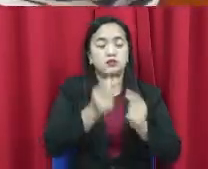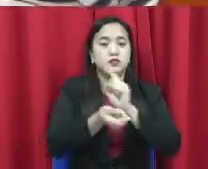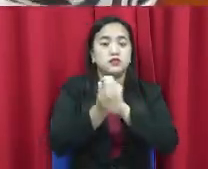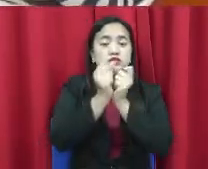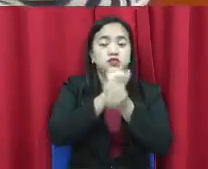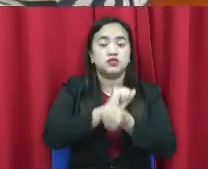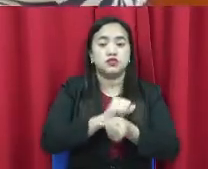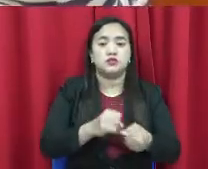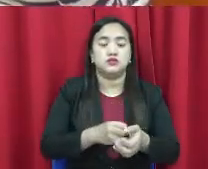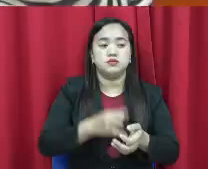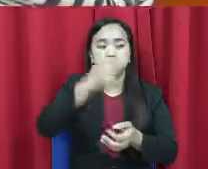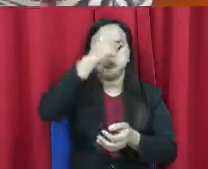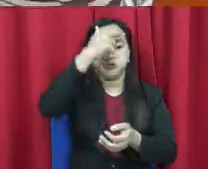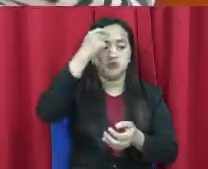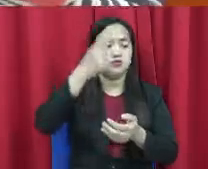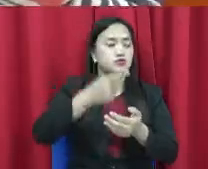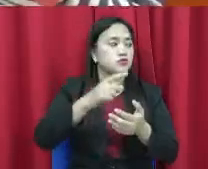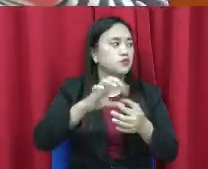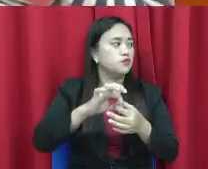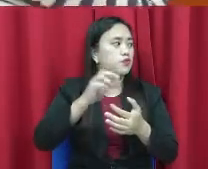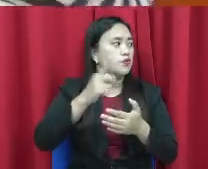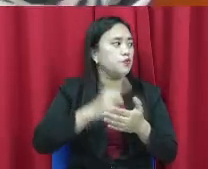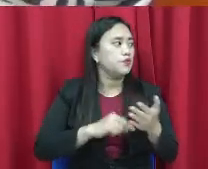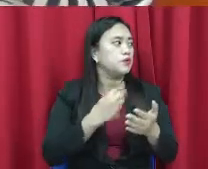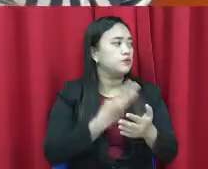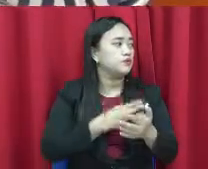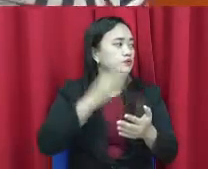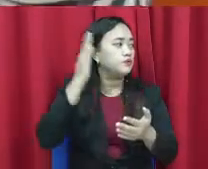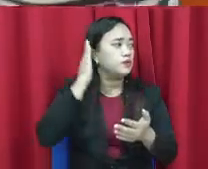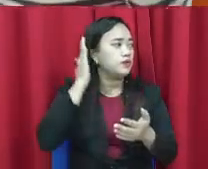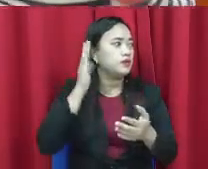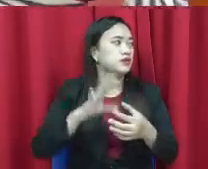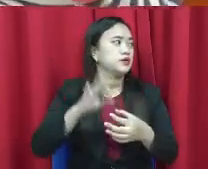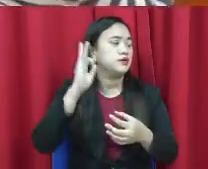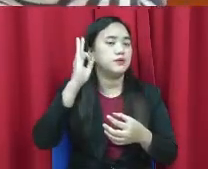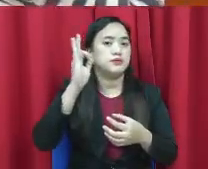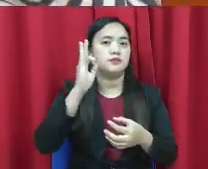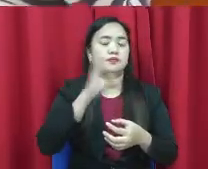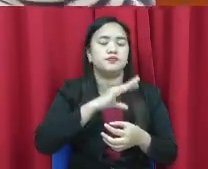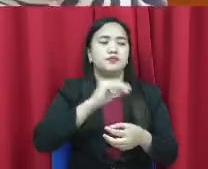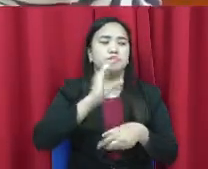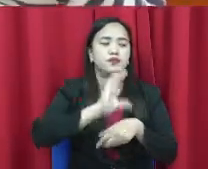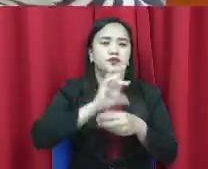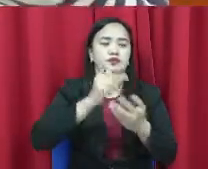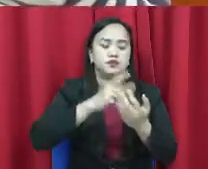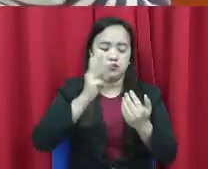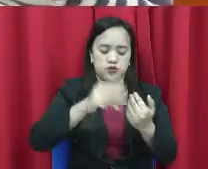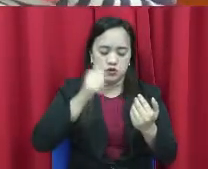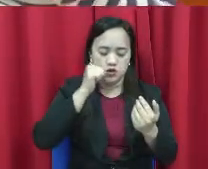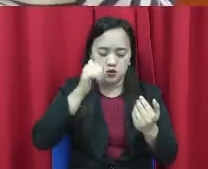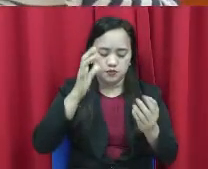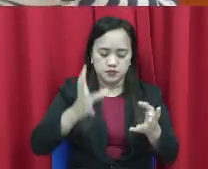So because of what we hear in the pulpit sa preaching ni Pastor sa mga programa na natin